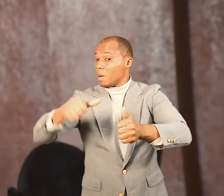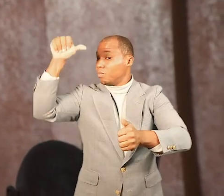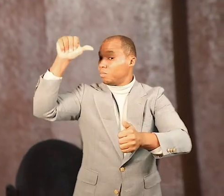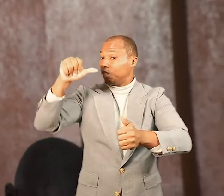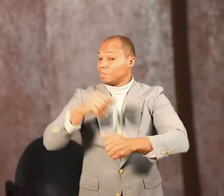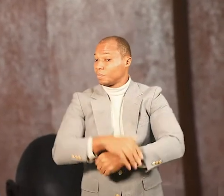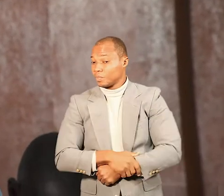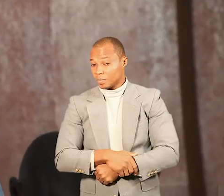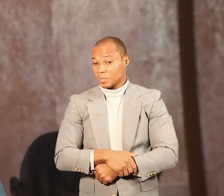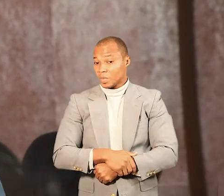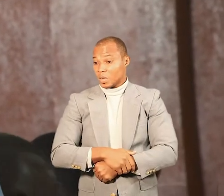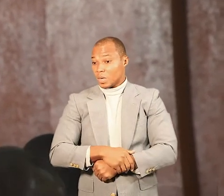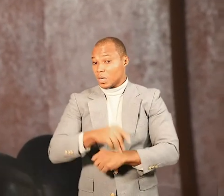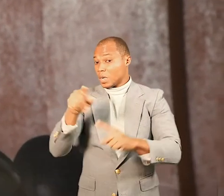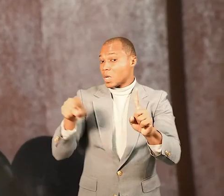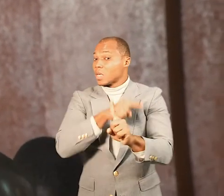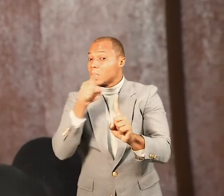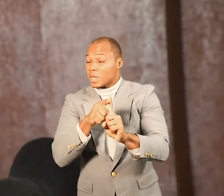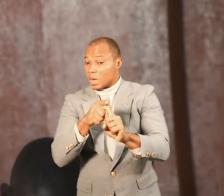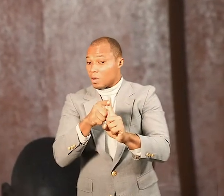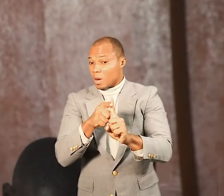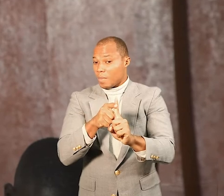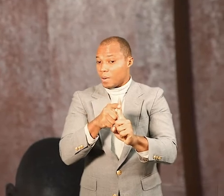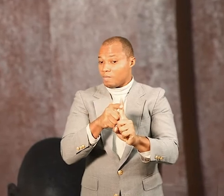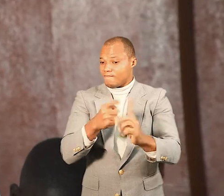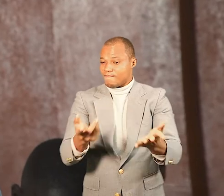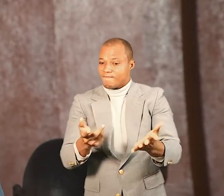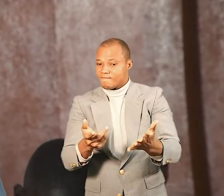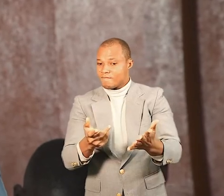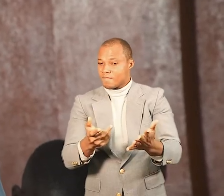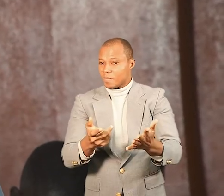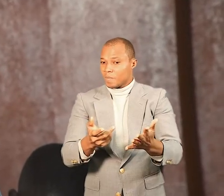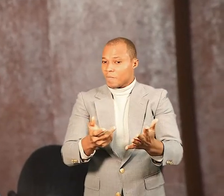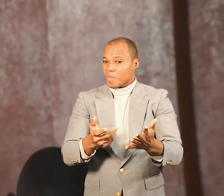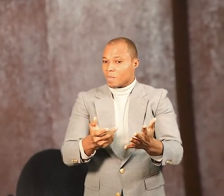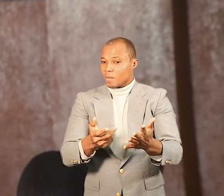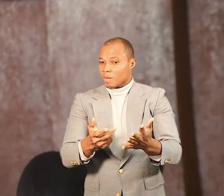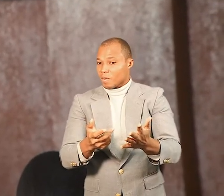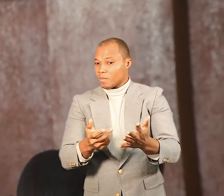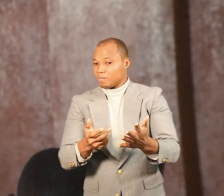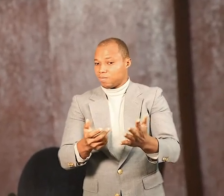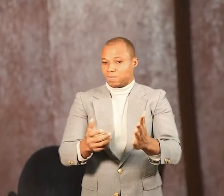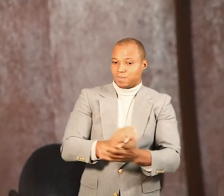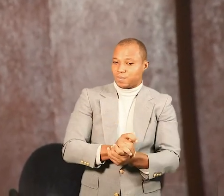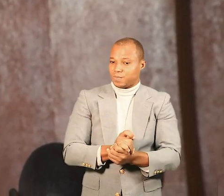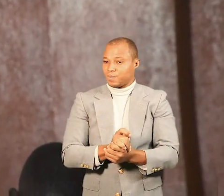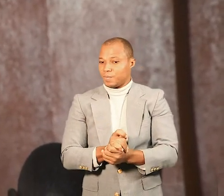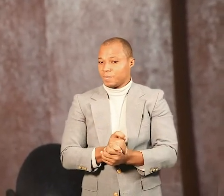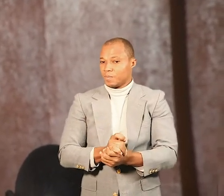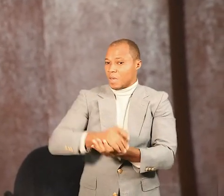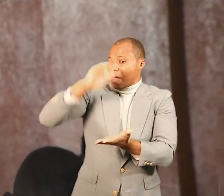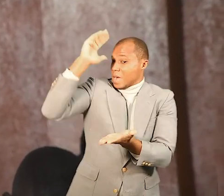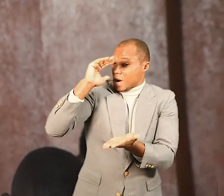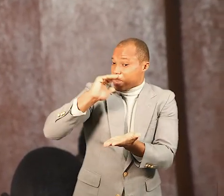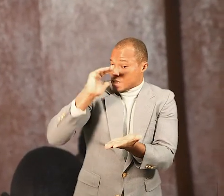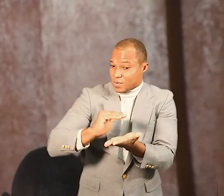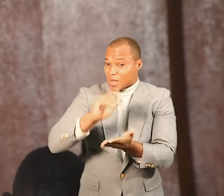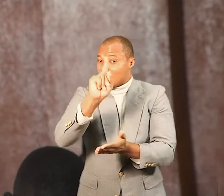me connaître qu'il est capable de marginaliser un handicapé, un monde qui a une déficience. Parce